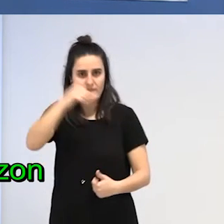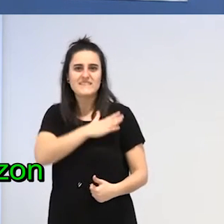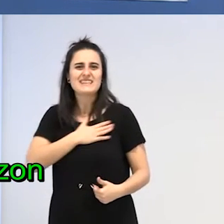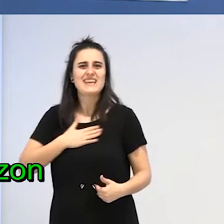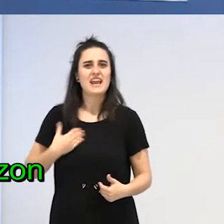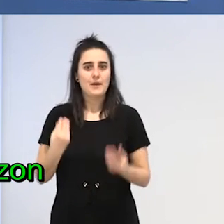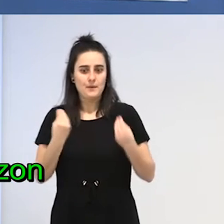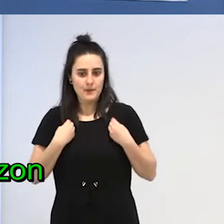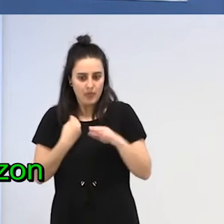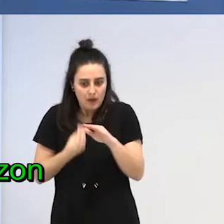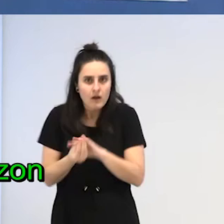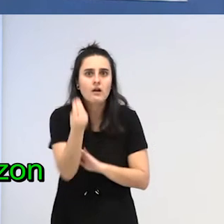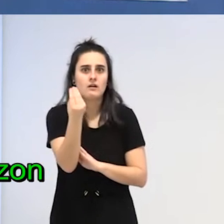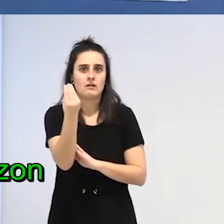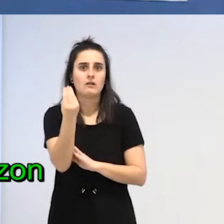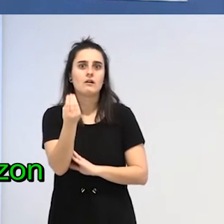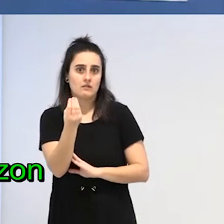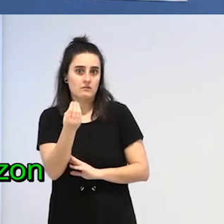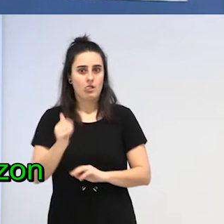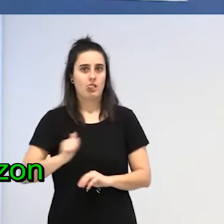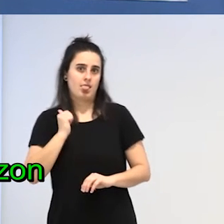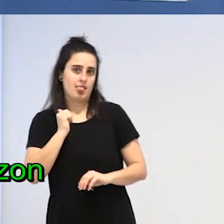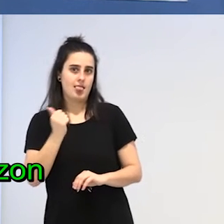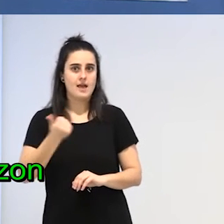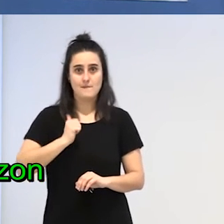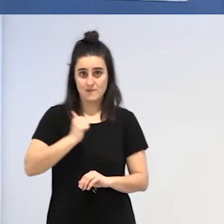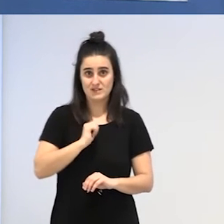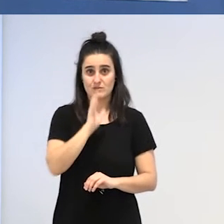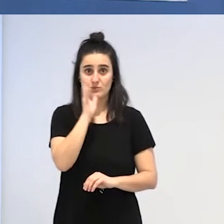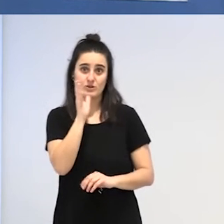Hau amatasuna, emakume, gizon hitzak zer diren